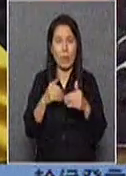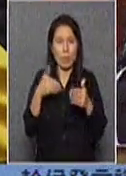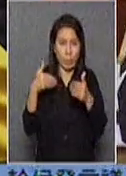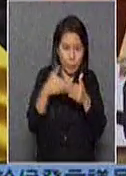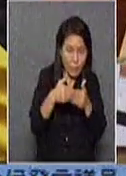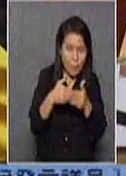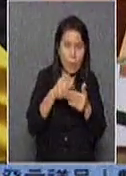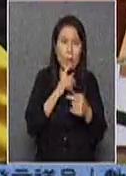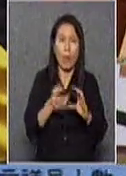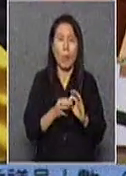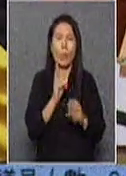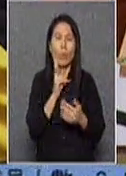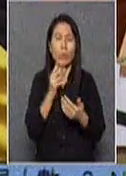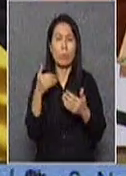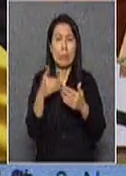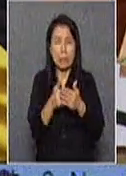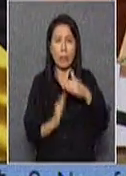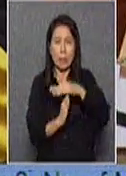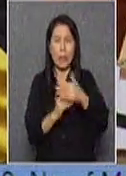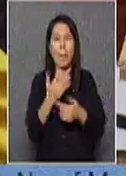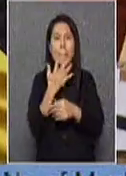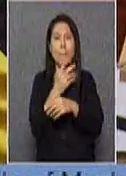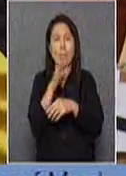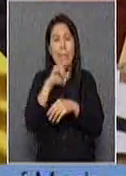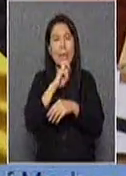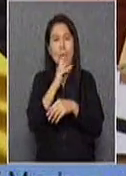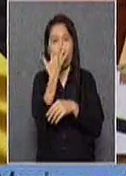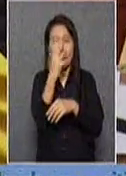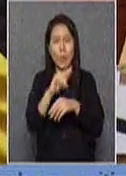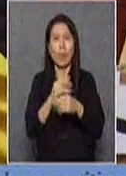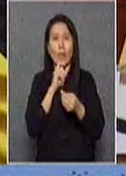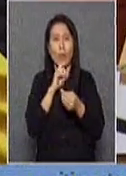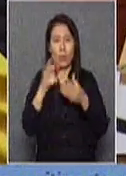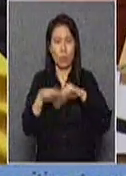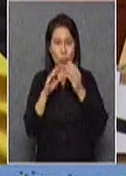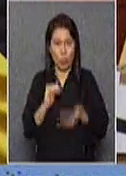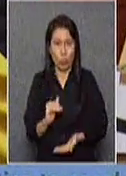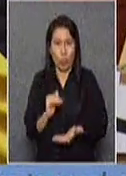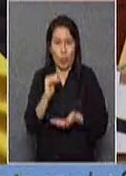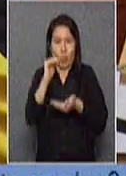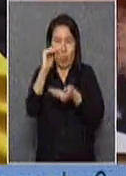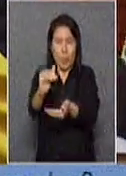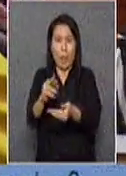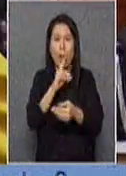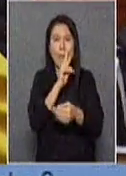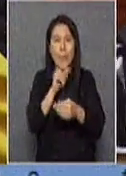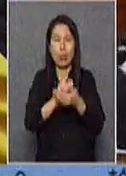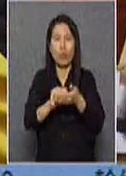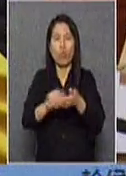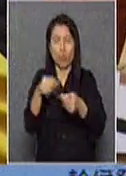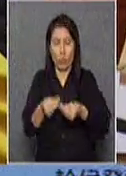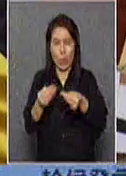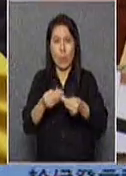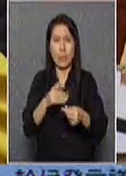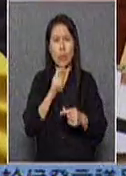佢譬如當日5點截止嘅呢，我哋就當日至拎上去城規會秘書處，因為我哋要有足夠嘅時間呢去